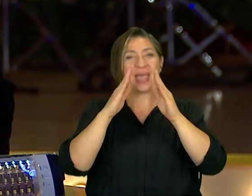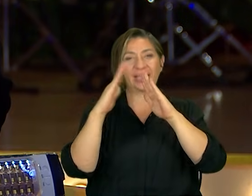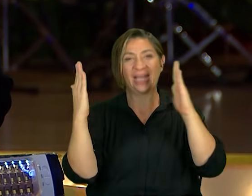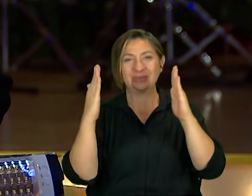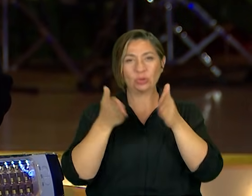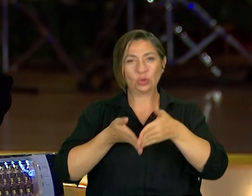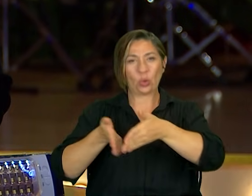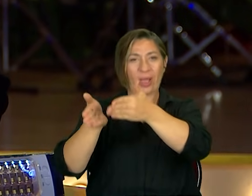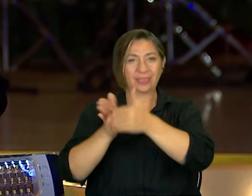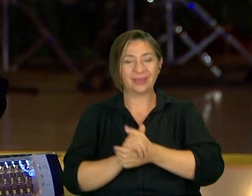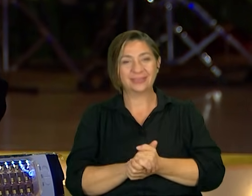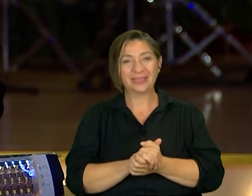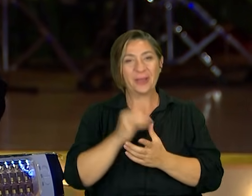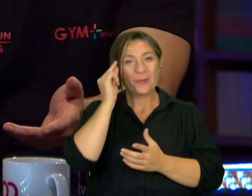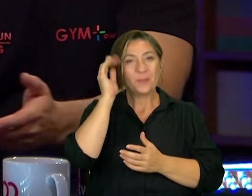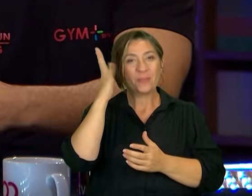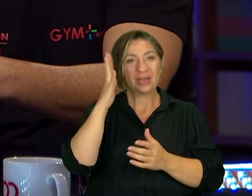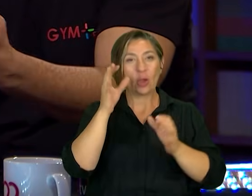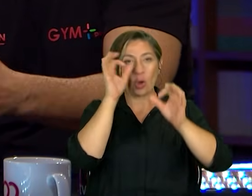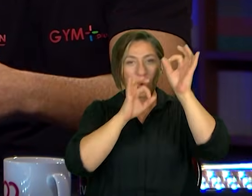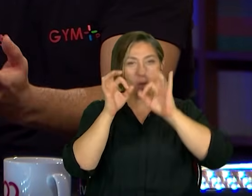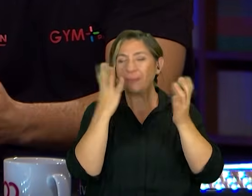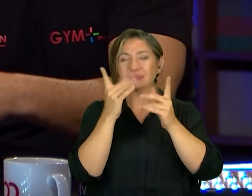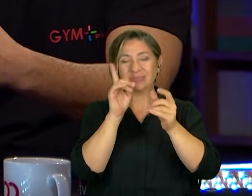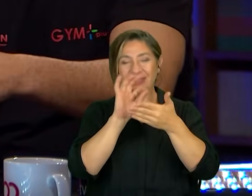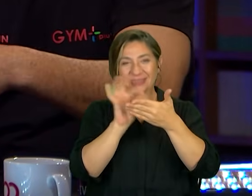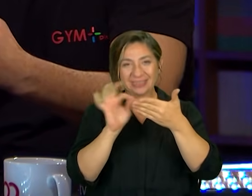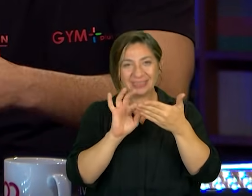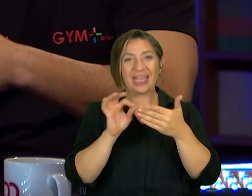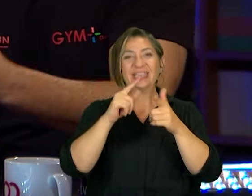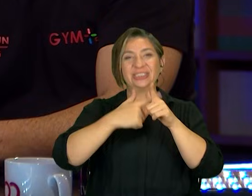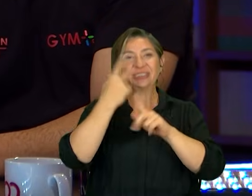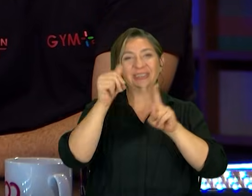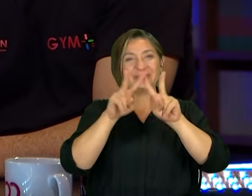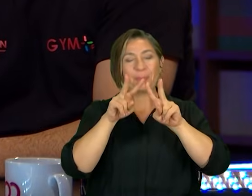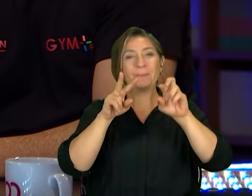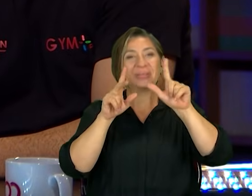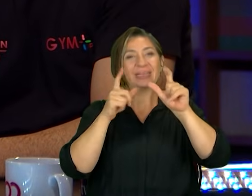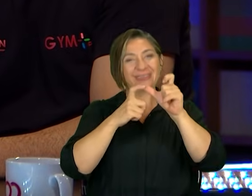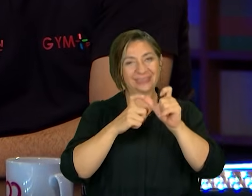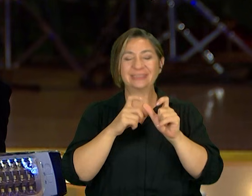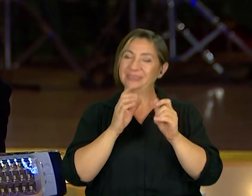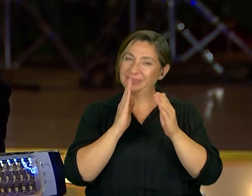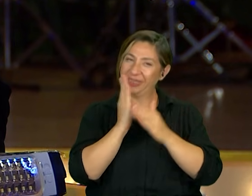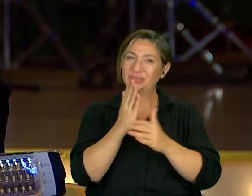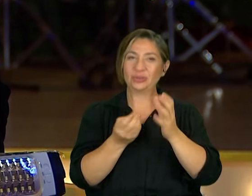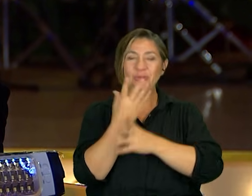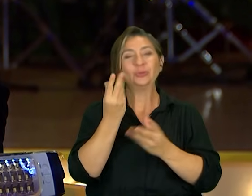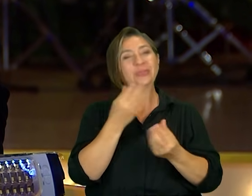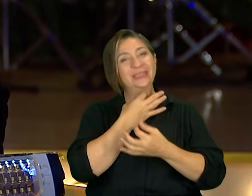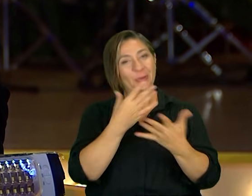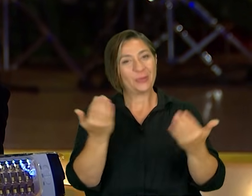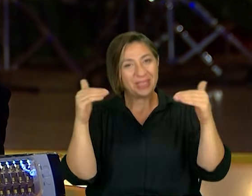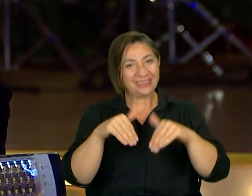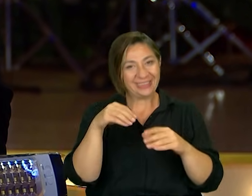Karşı sokağındayız. Bakırköy'de zaten Google'a ya da herhangi bir yere yazarsanız Wing Chun, Gym Plus direkt çıkıyoruz da. Harikulade. Peki efendim, çok